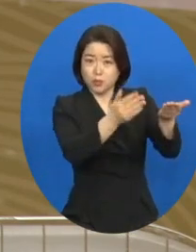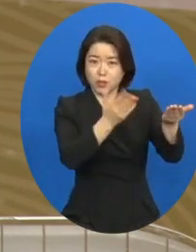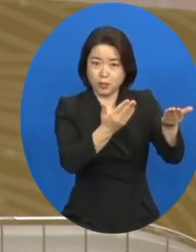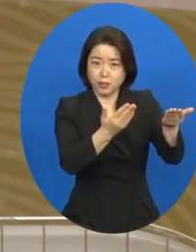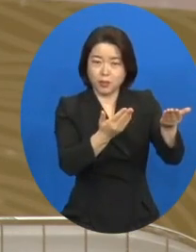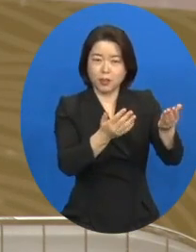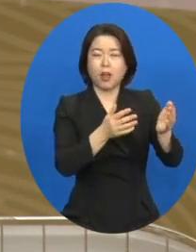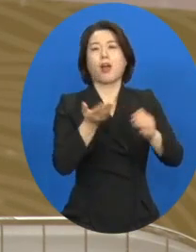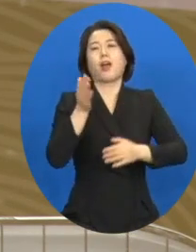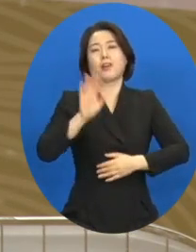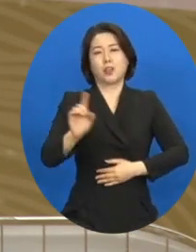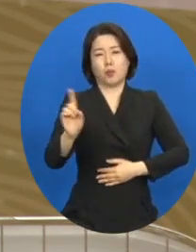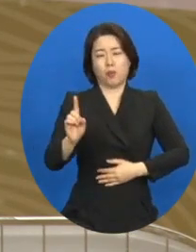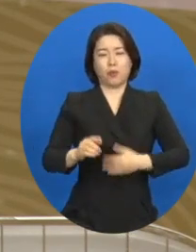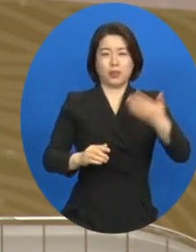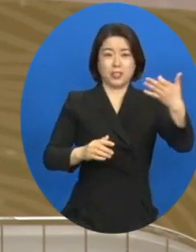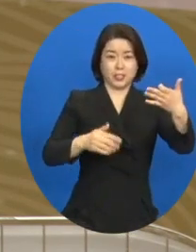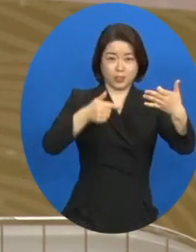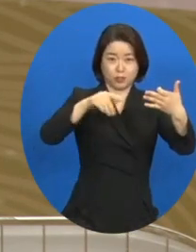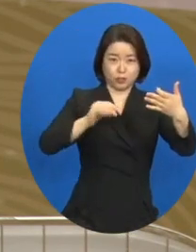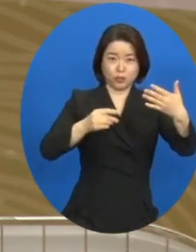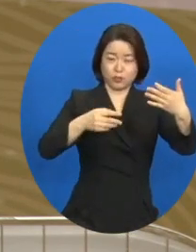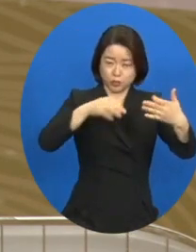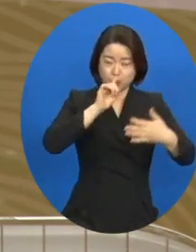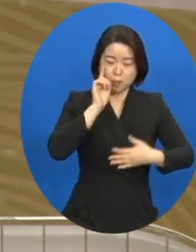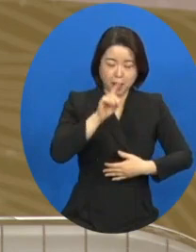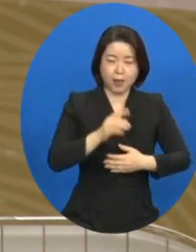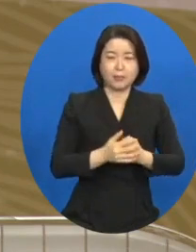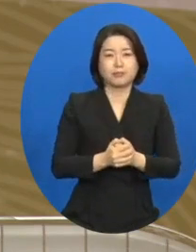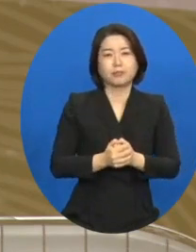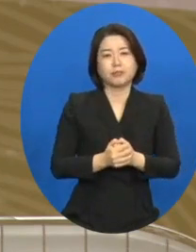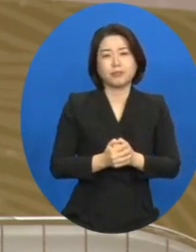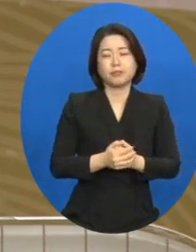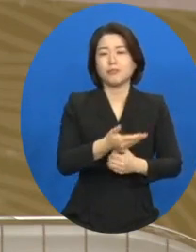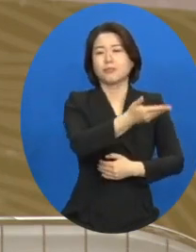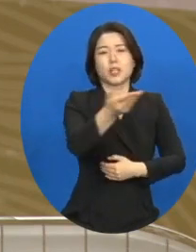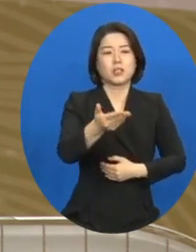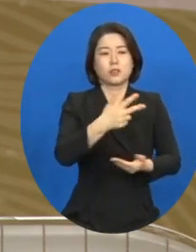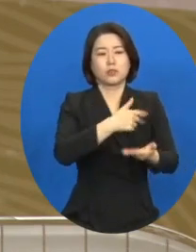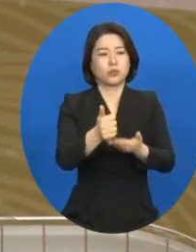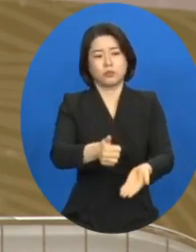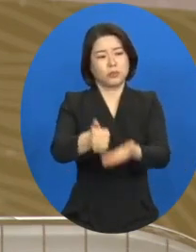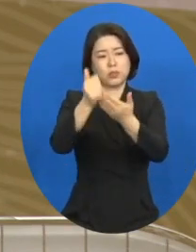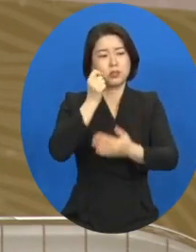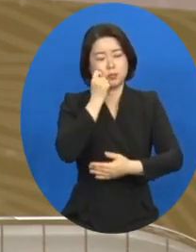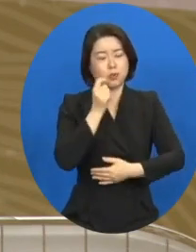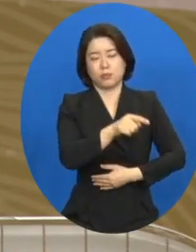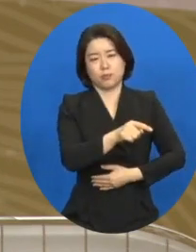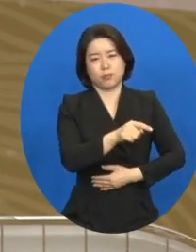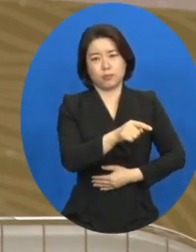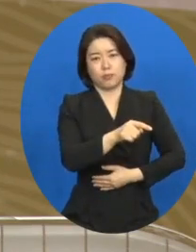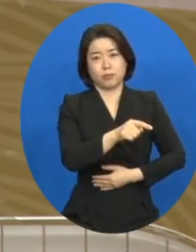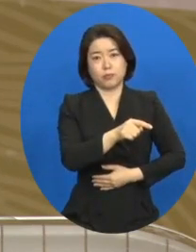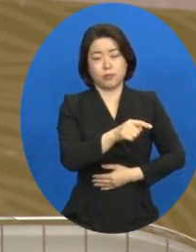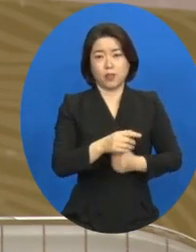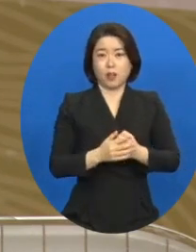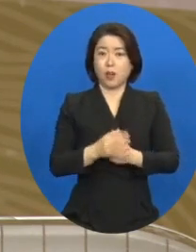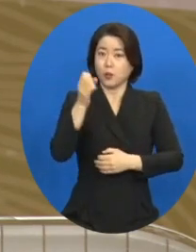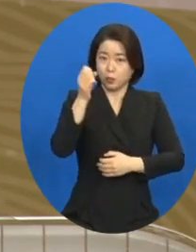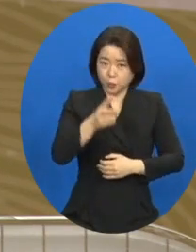19절에 이렇게 말합니다. 당신들은 주님을 섬기지 못할 것입니다.